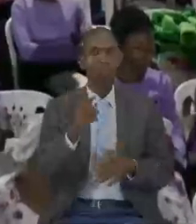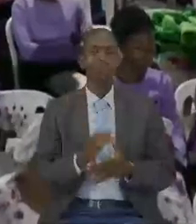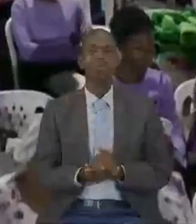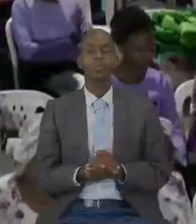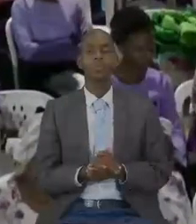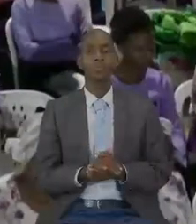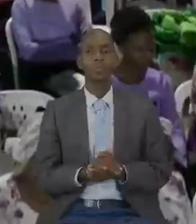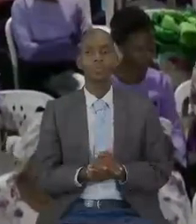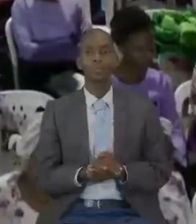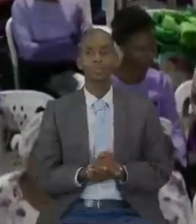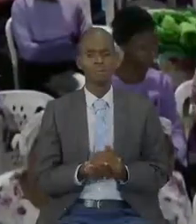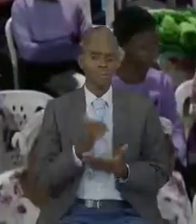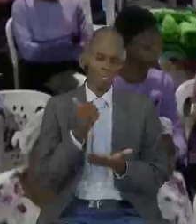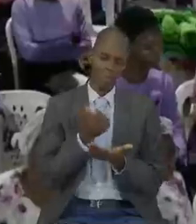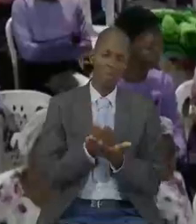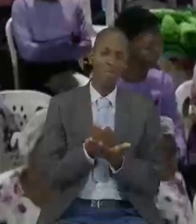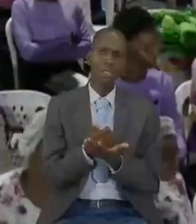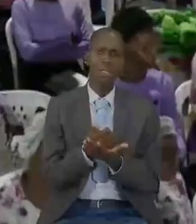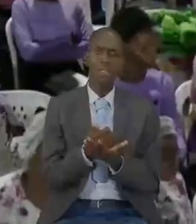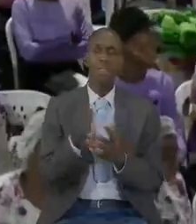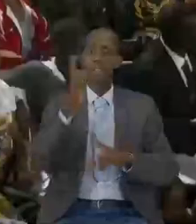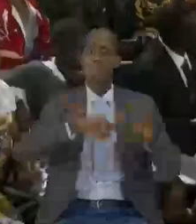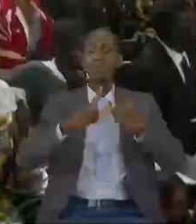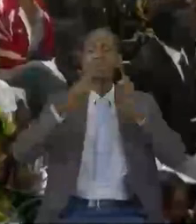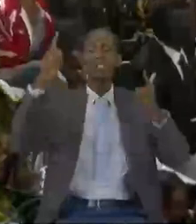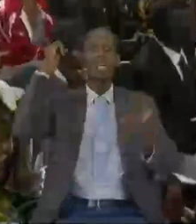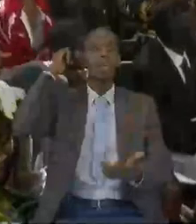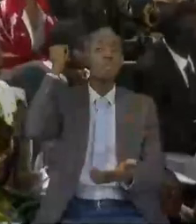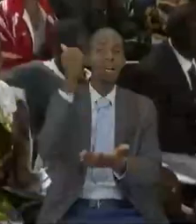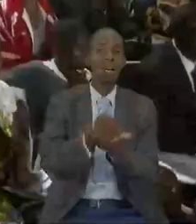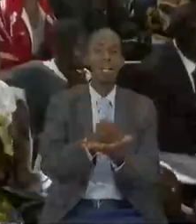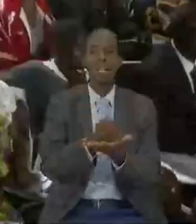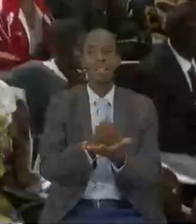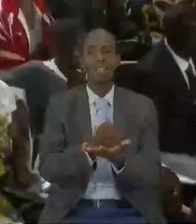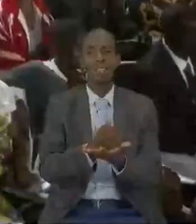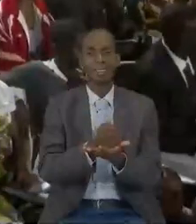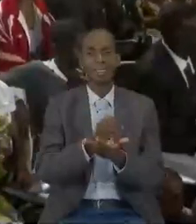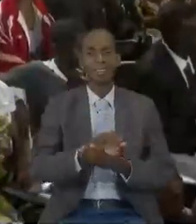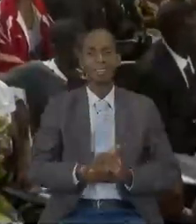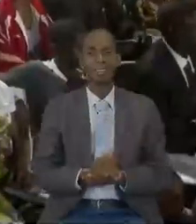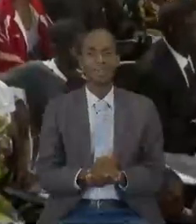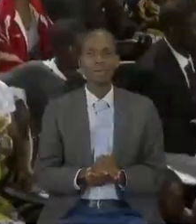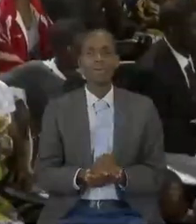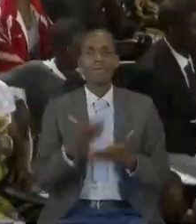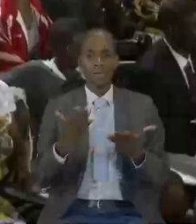pour toi. Ce t'amène est bon, mais qu'il soit meilleur.